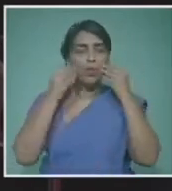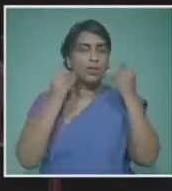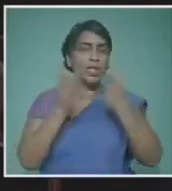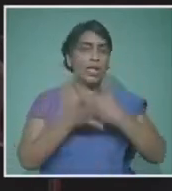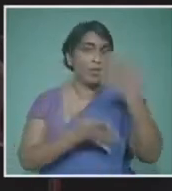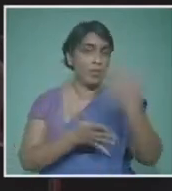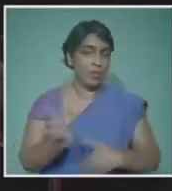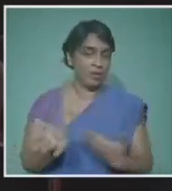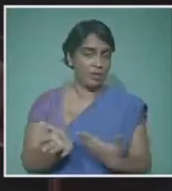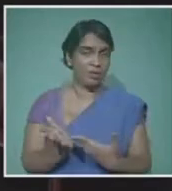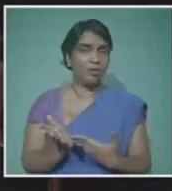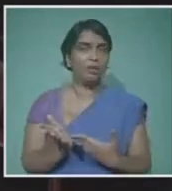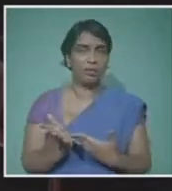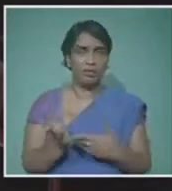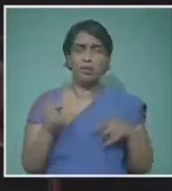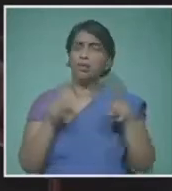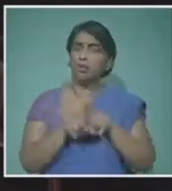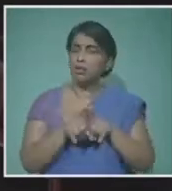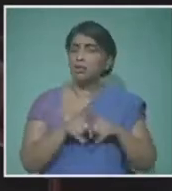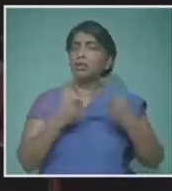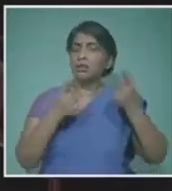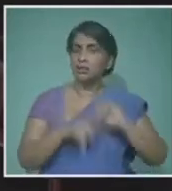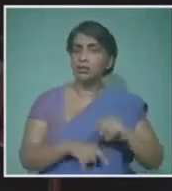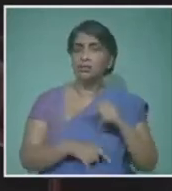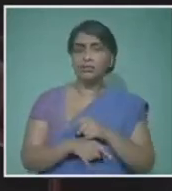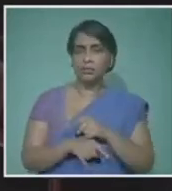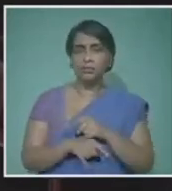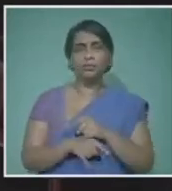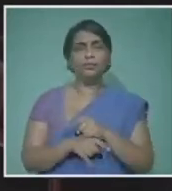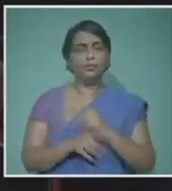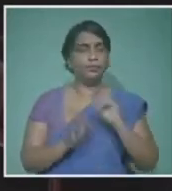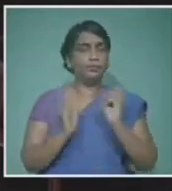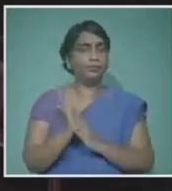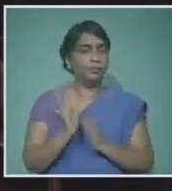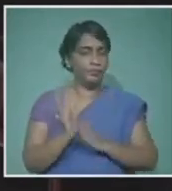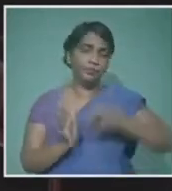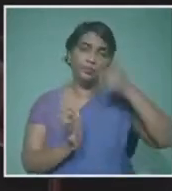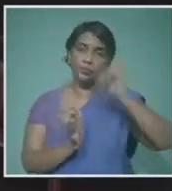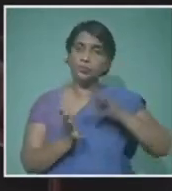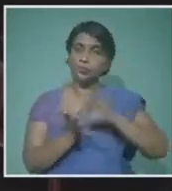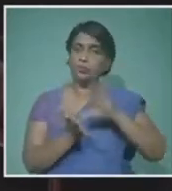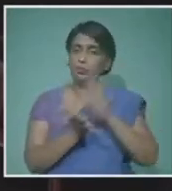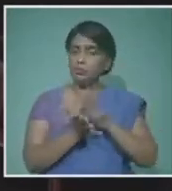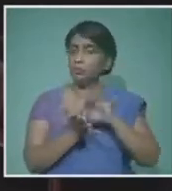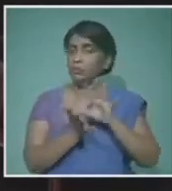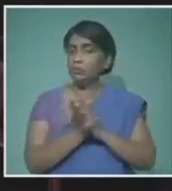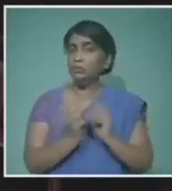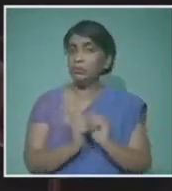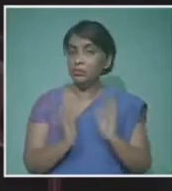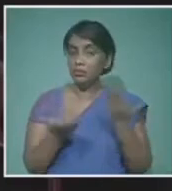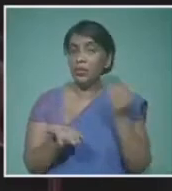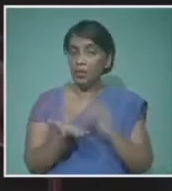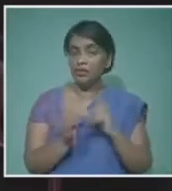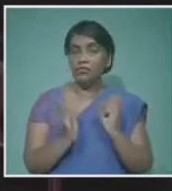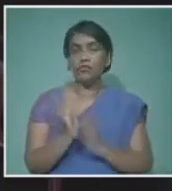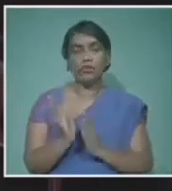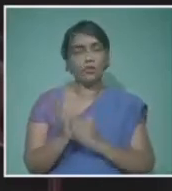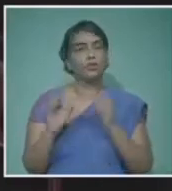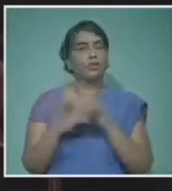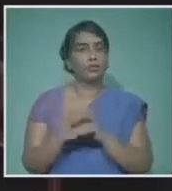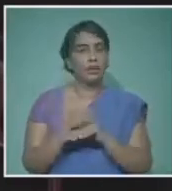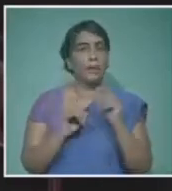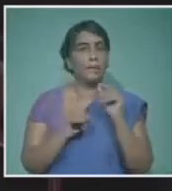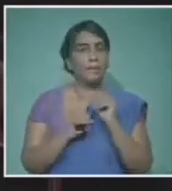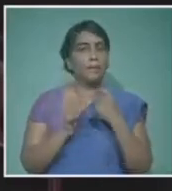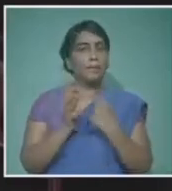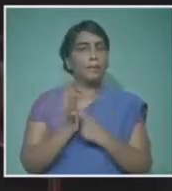කියලා. ඊට පස්සේ කරුණ නියෝජ්‍ය කතානායකතුමනි මේ කොමිසම් සභාවේ නිර්දේශ ක්‍රියාත්මක කිරීම සඳහා නැවත කොමිසම් සභාවක් දැම්මා ප්‍රියන්ත